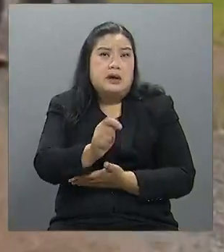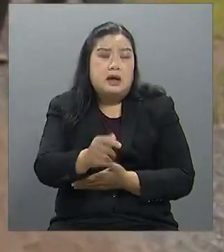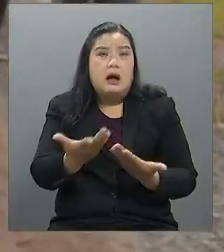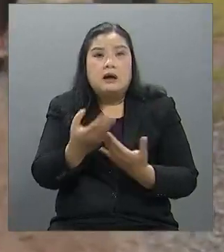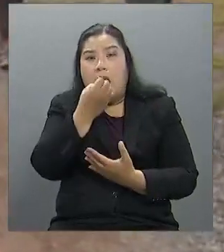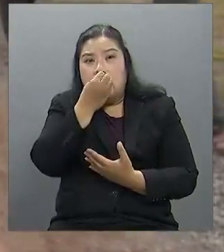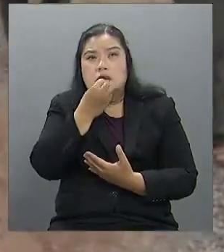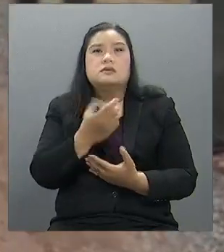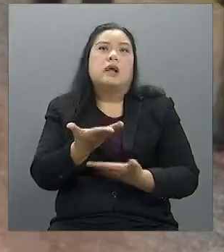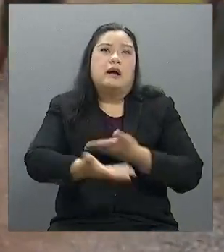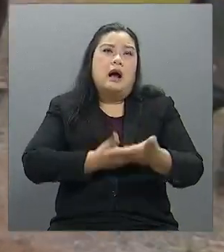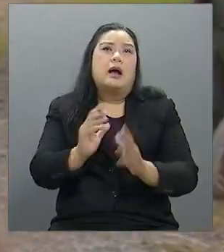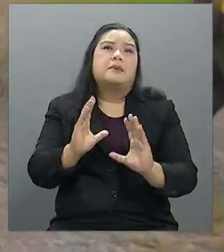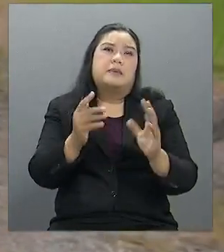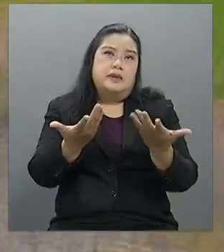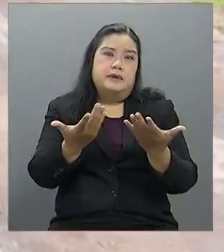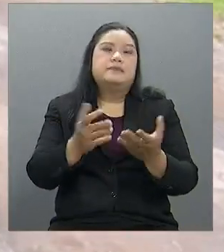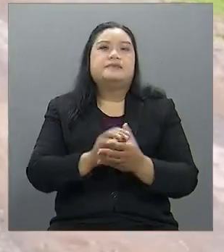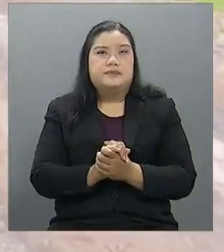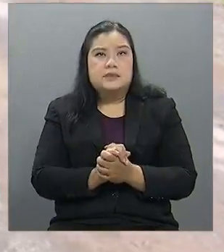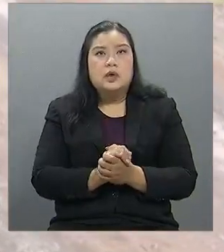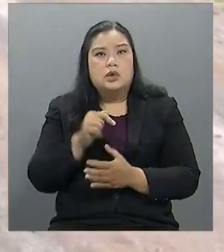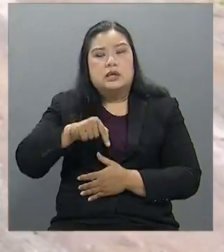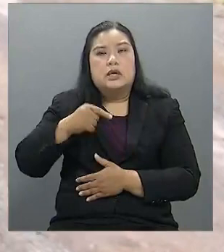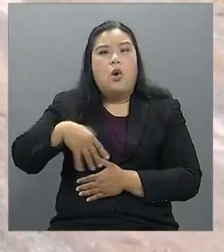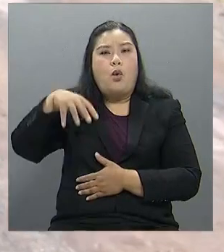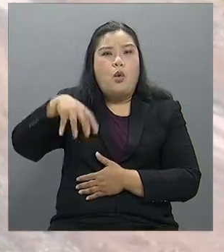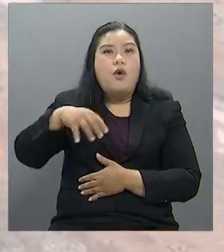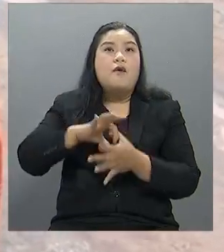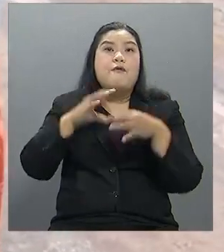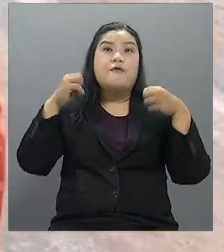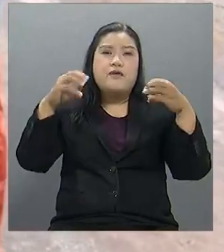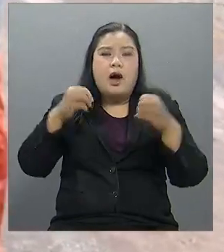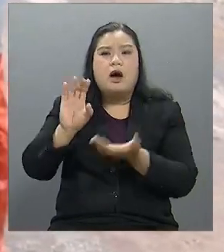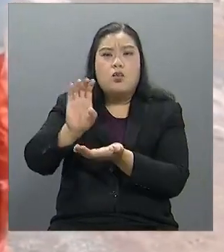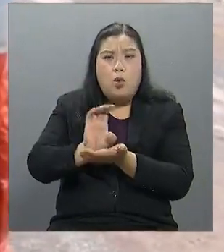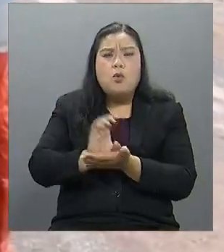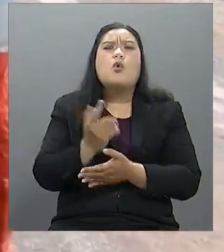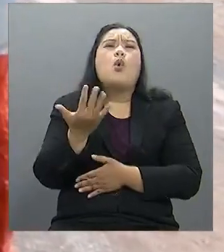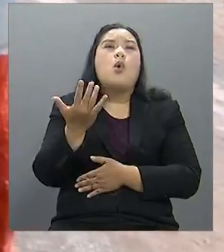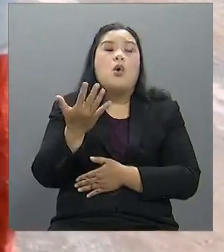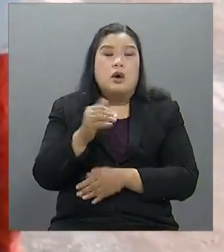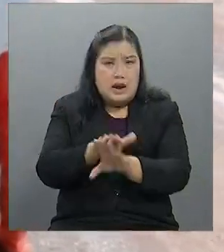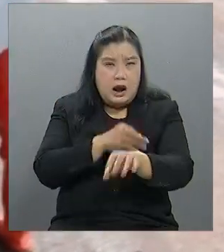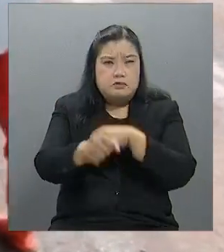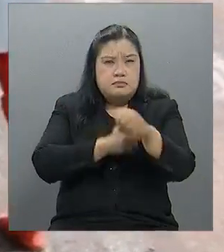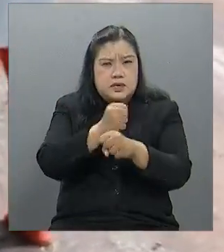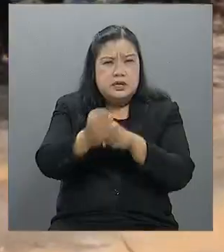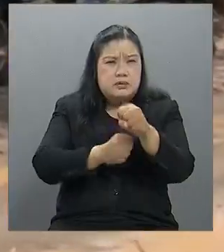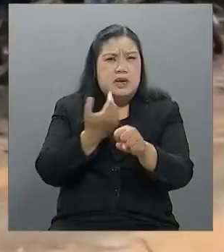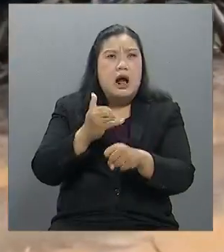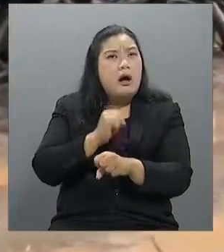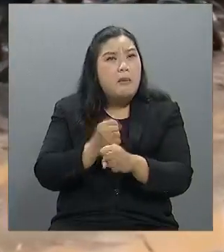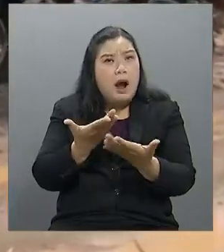ยนั่นเนี่ยนะคะชาวบ้านบอกว่าการไฟฟ้าให้รองบประมาณค่ะตอนนี้เขารอมาหลายปีแล้วอยากให้ผู้ว่าราชการจังหวัดหรือในอำเ